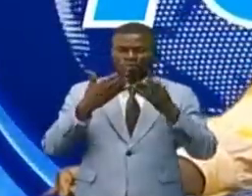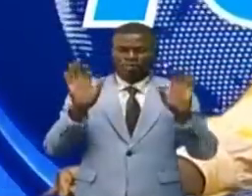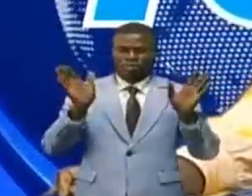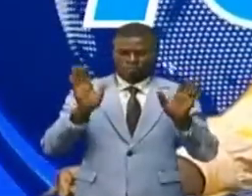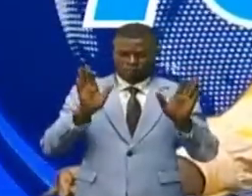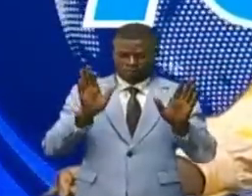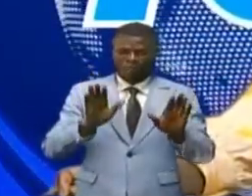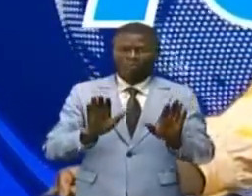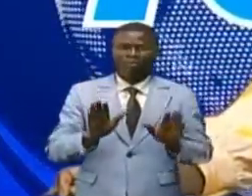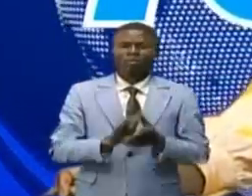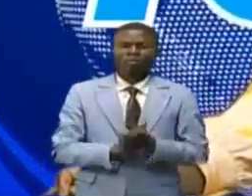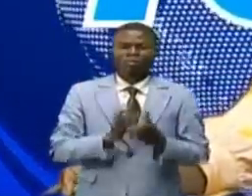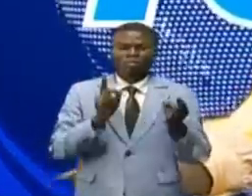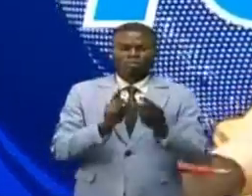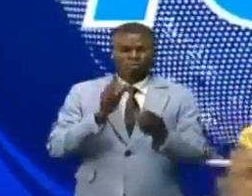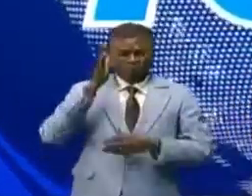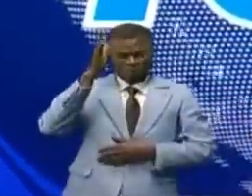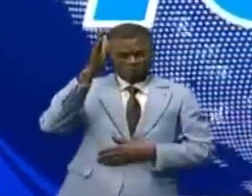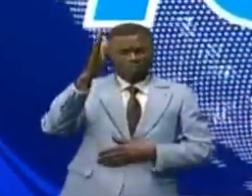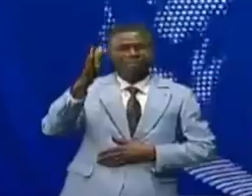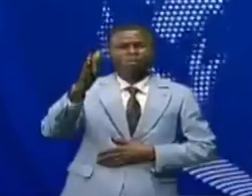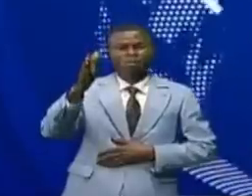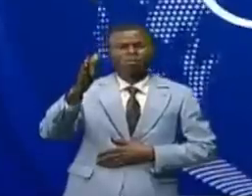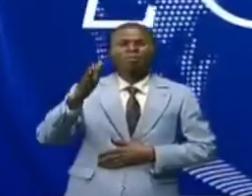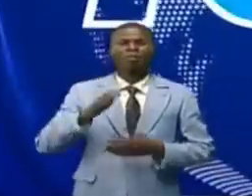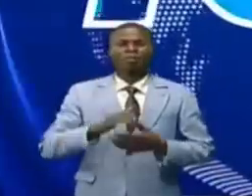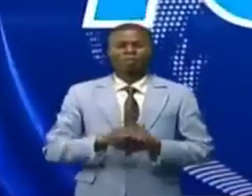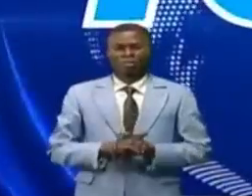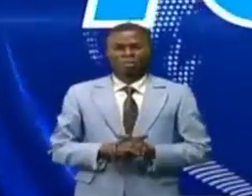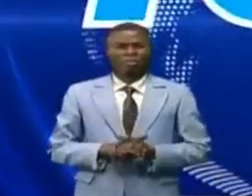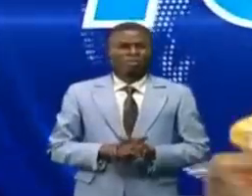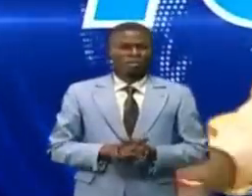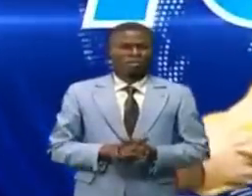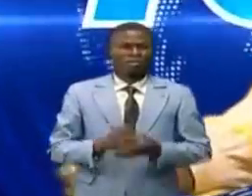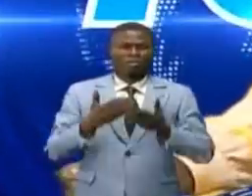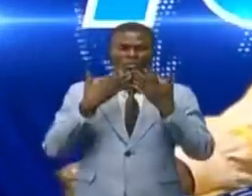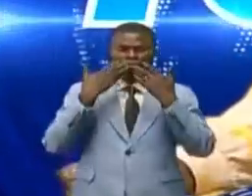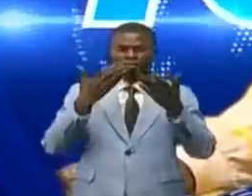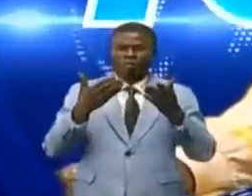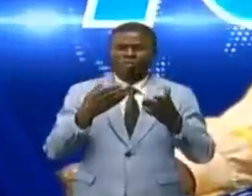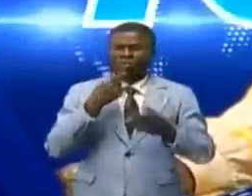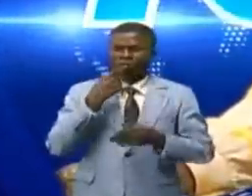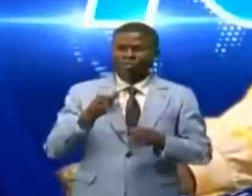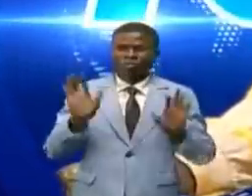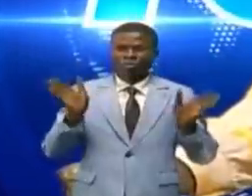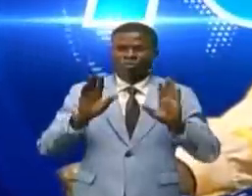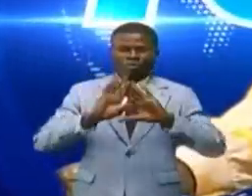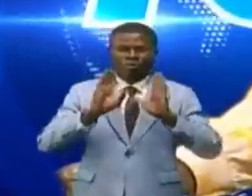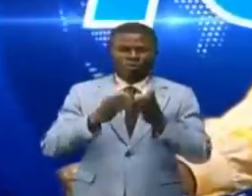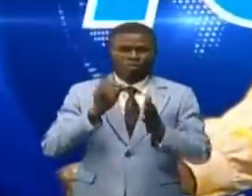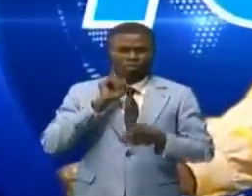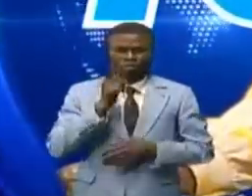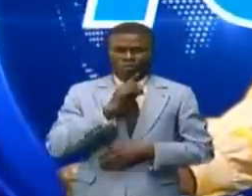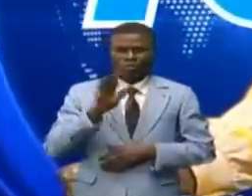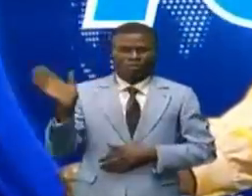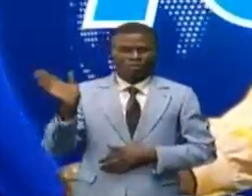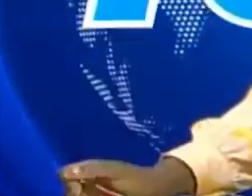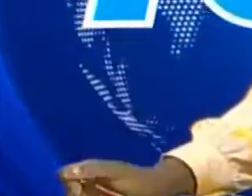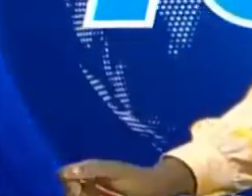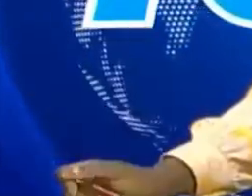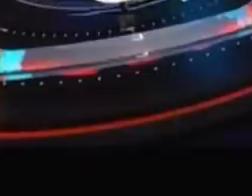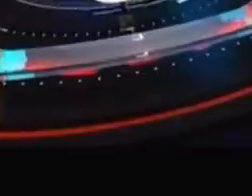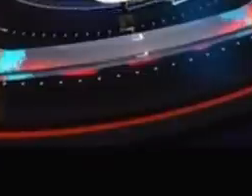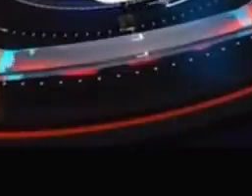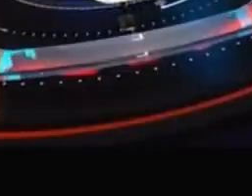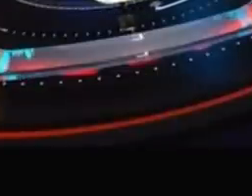et sera à la présentation de la grande édition des 20h d'ici là merci de nous rester fidèle au revoir